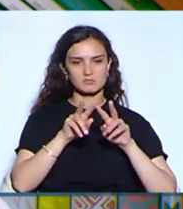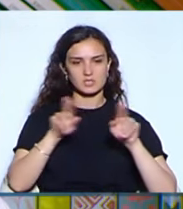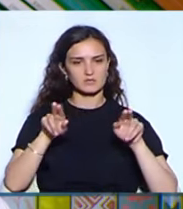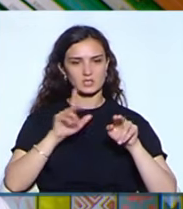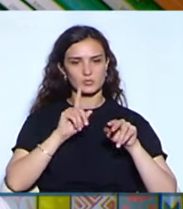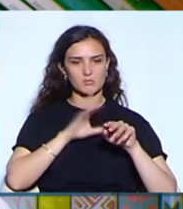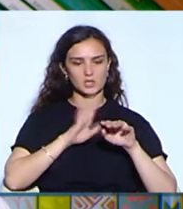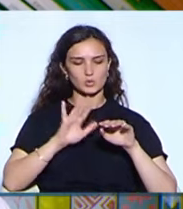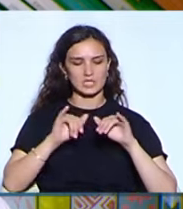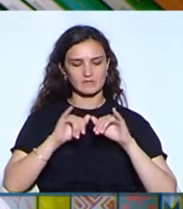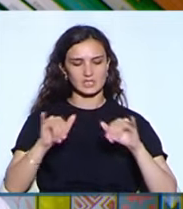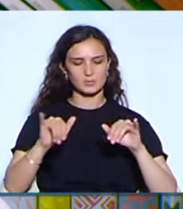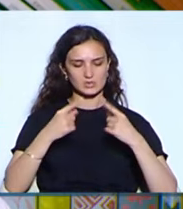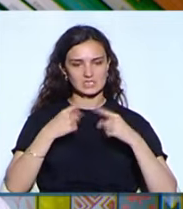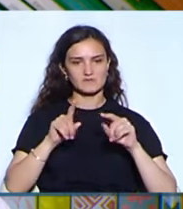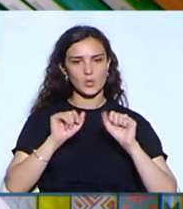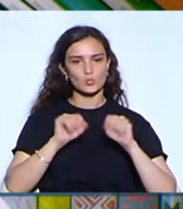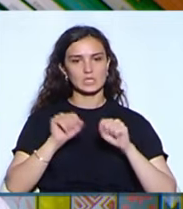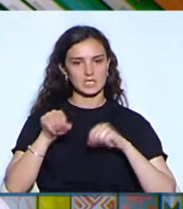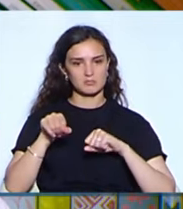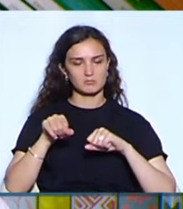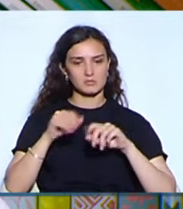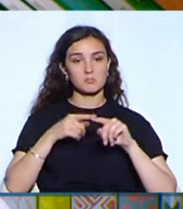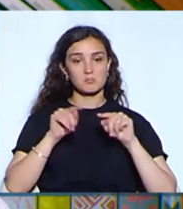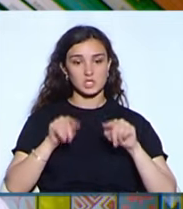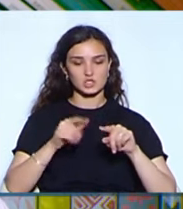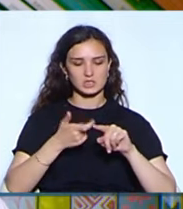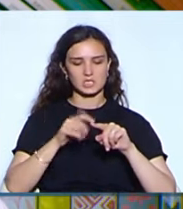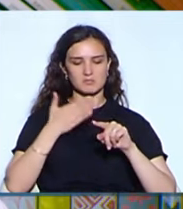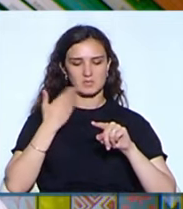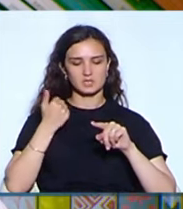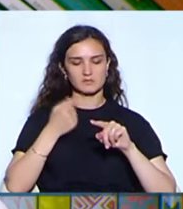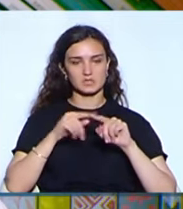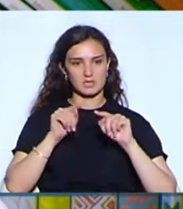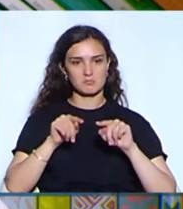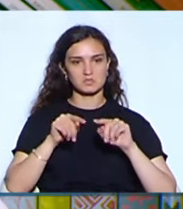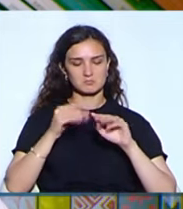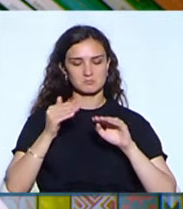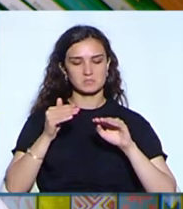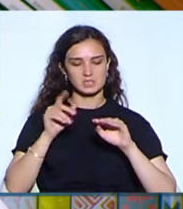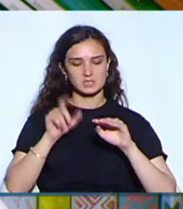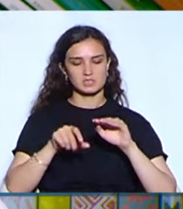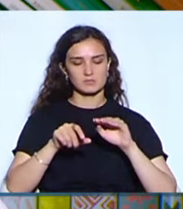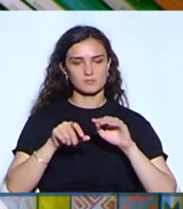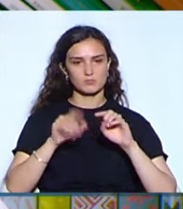არ იყოს თქვა განვითარებული სხვა უნარჩვევები, მაშინ ძალიან მარტივად ამას ვუთვლით მის